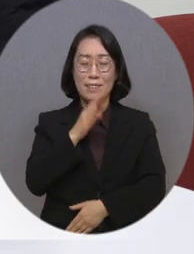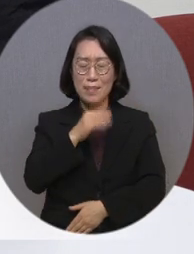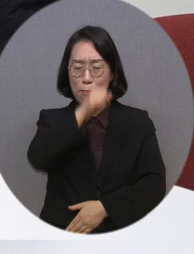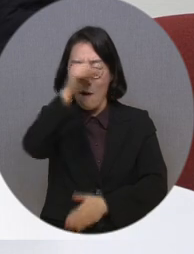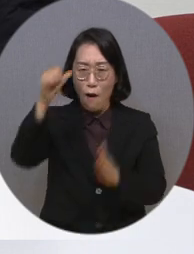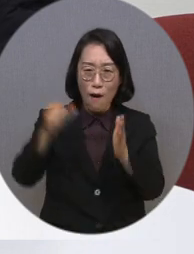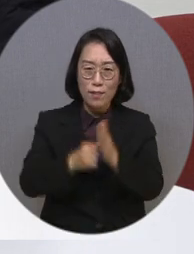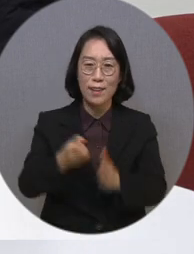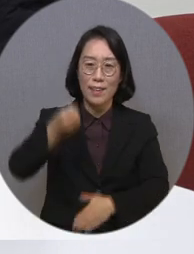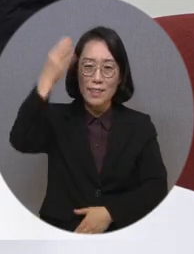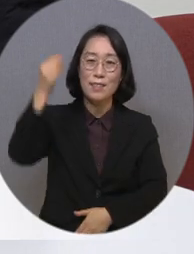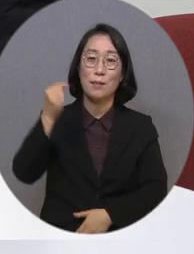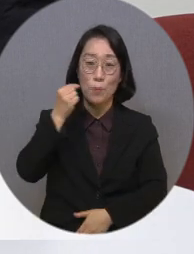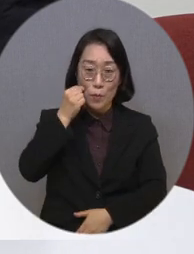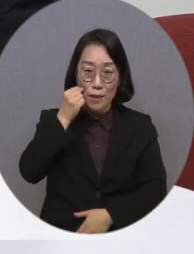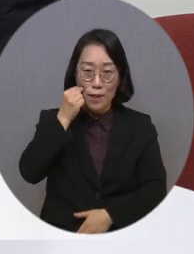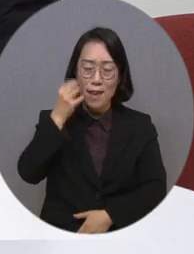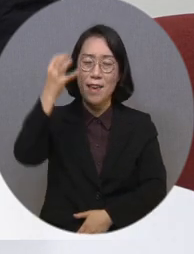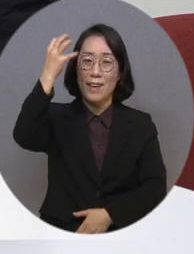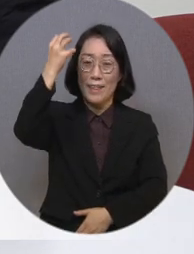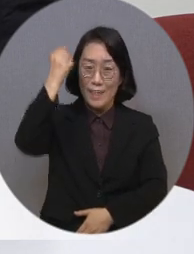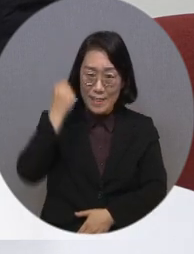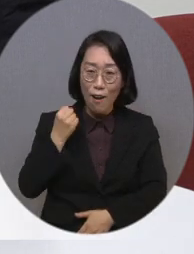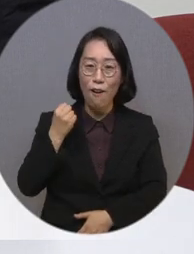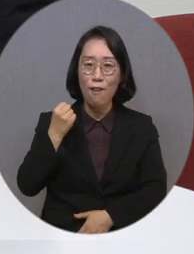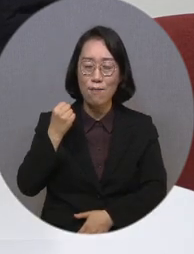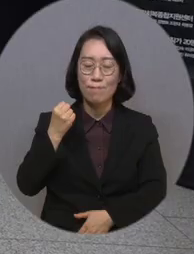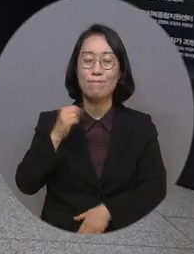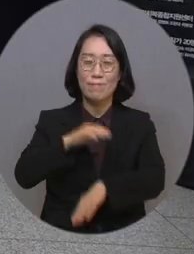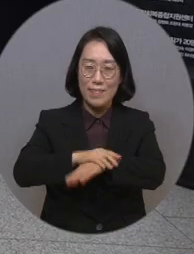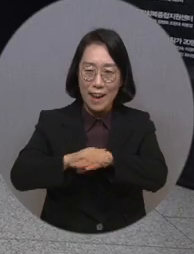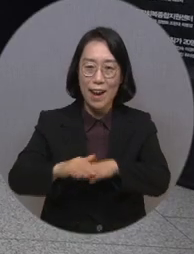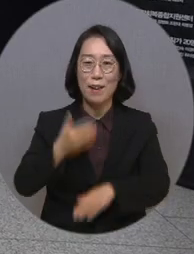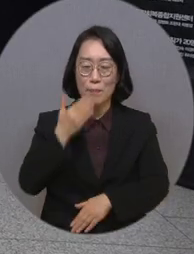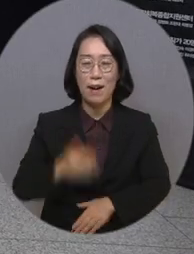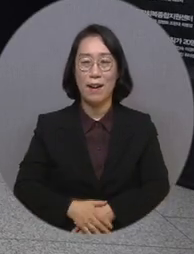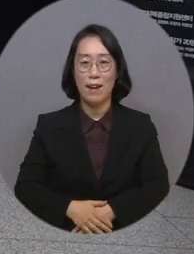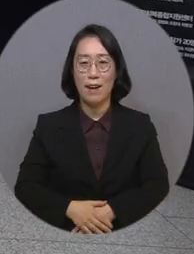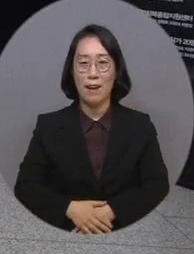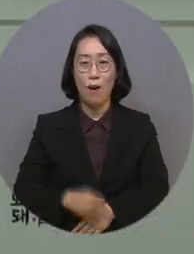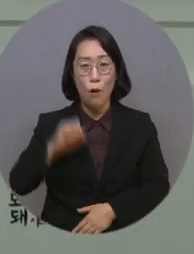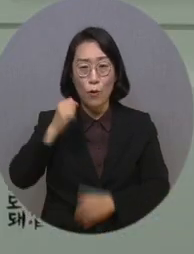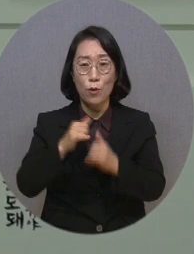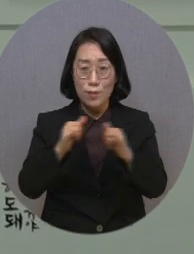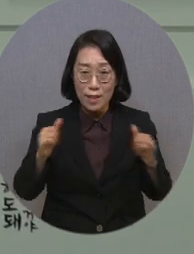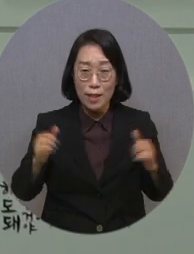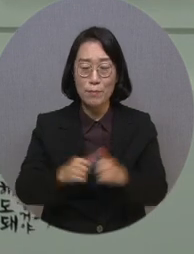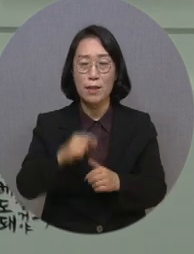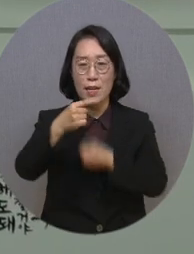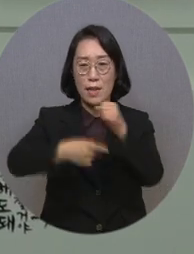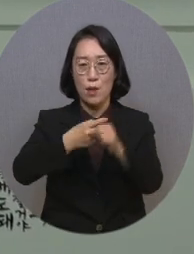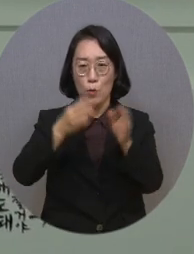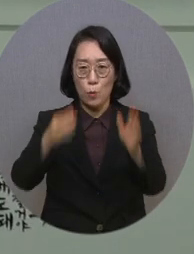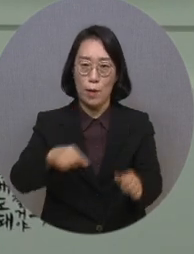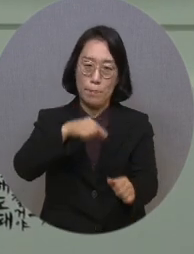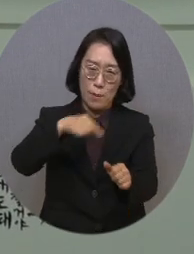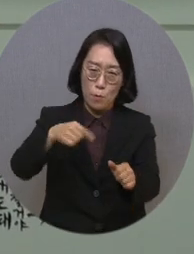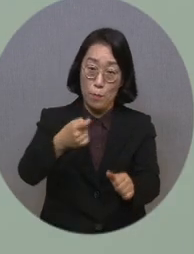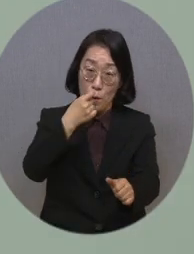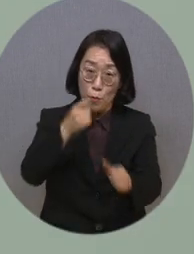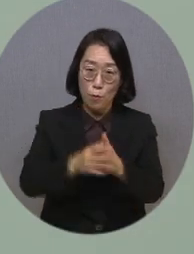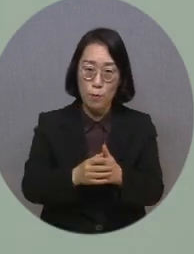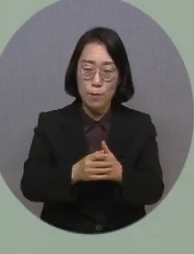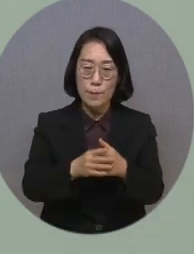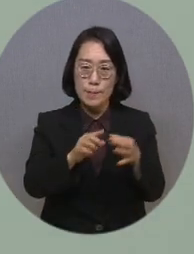날까지는 잊어버리지 않고 간직하고 길이길이 보존하겠습니다. 지역의 소외계층 시민들이 한 해 동안 배운 실력들을 한자